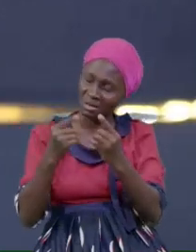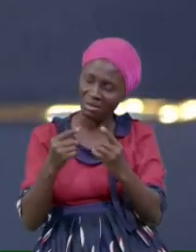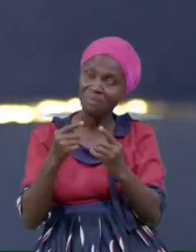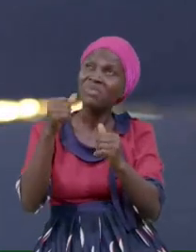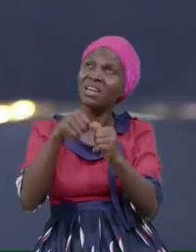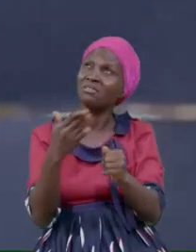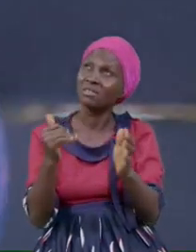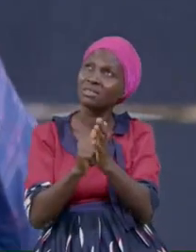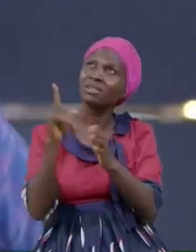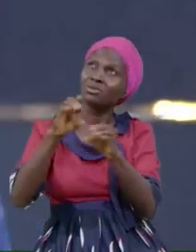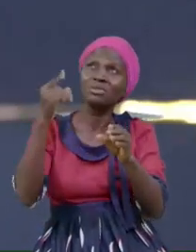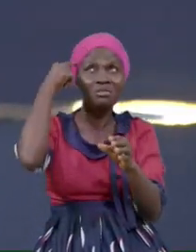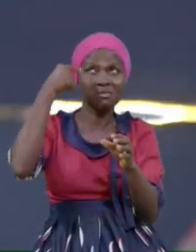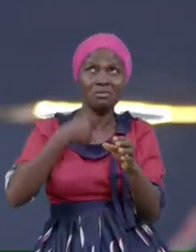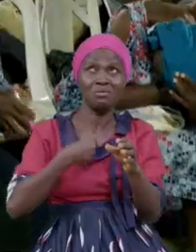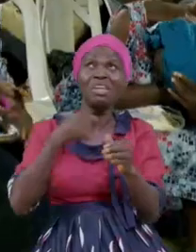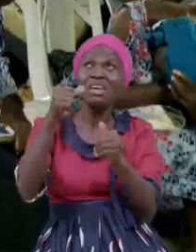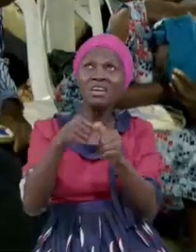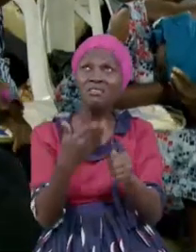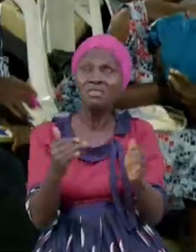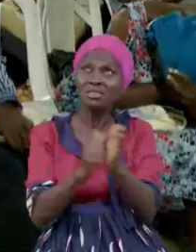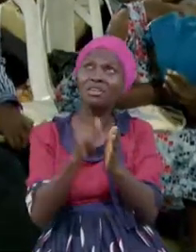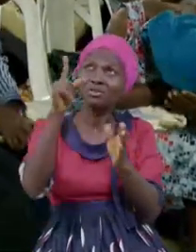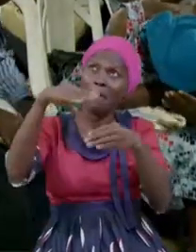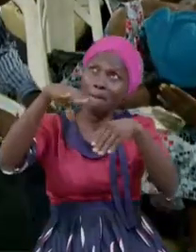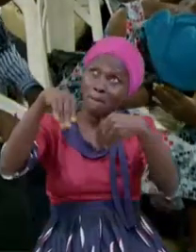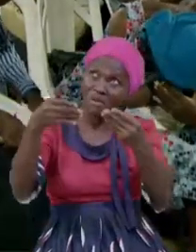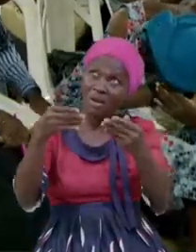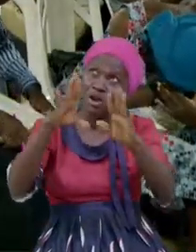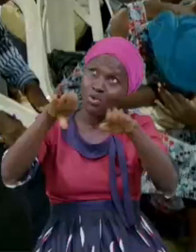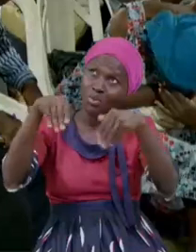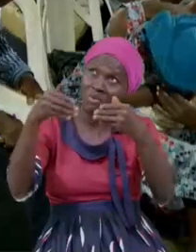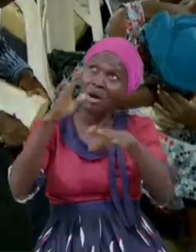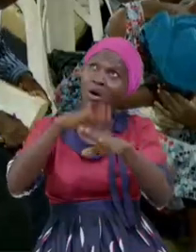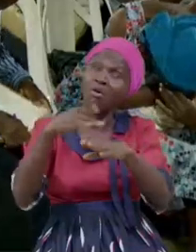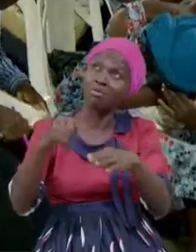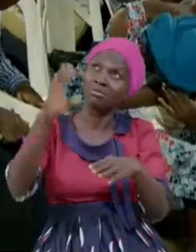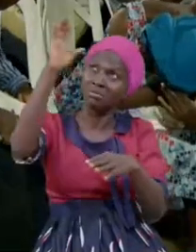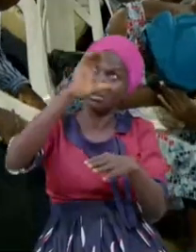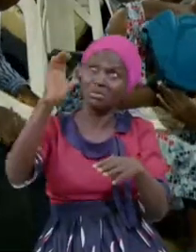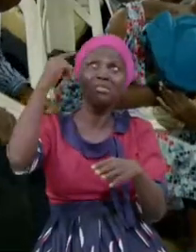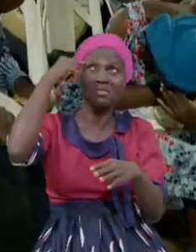et pourvu à la croix du calvaire. Il a fait pour nous,